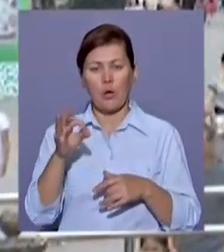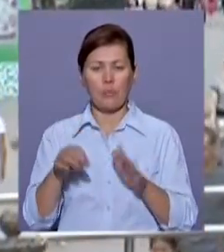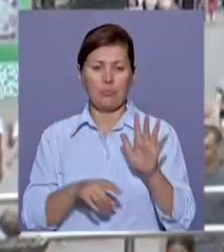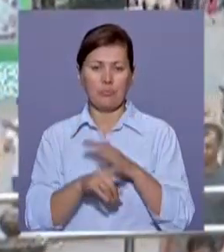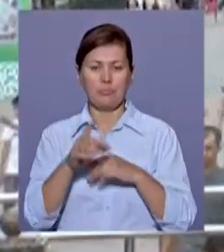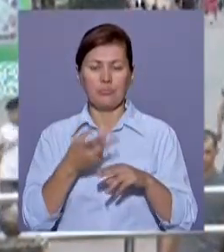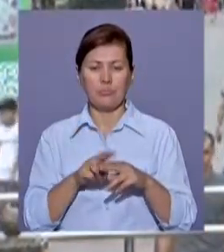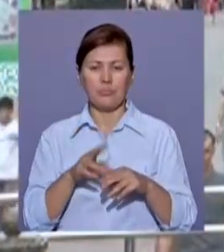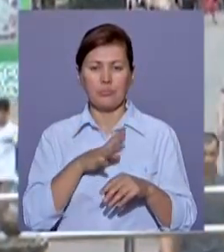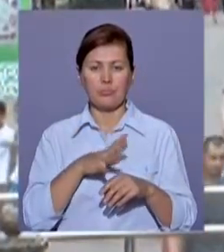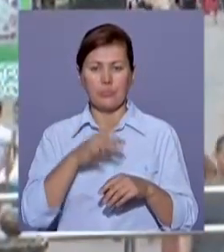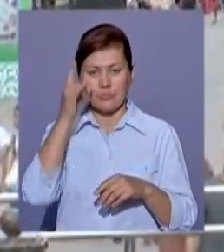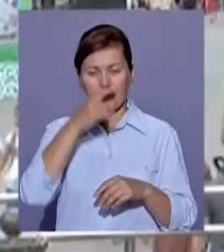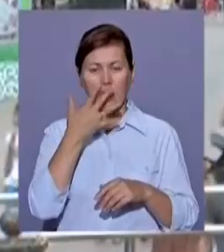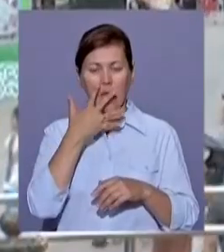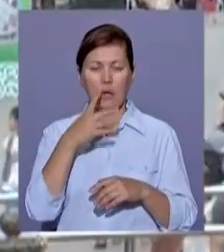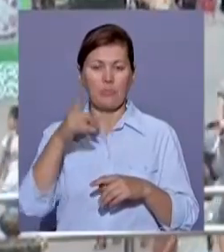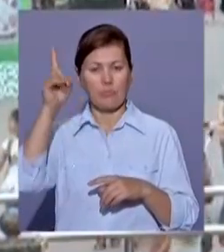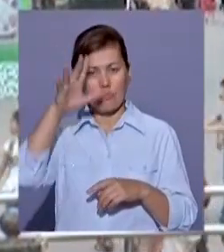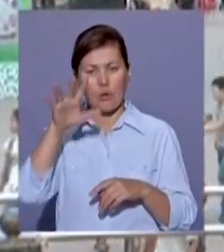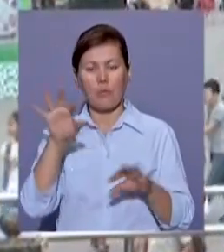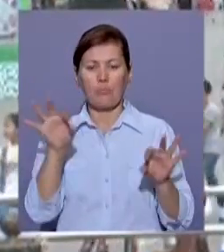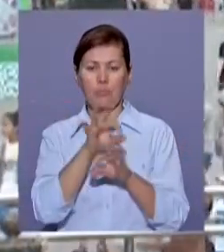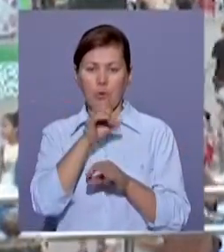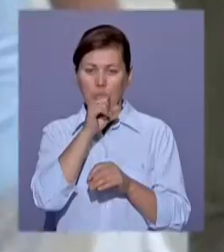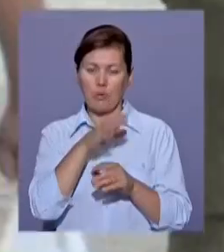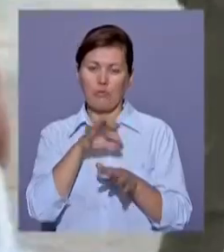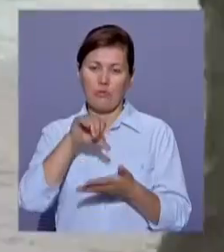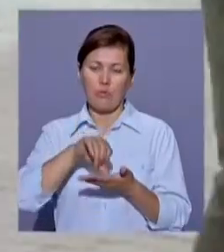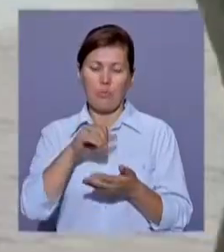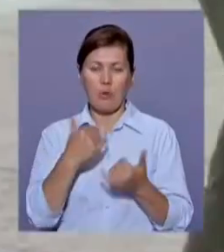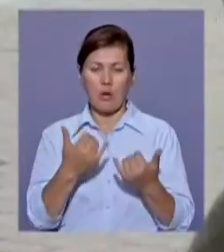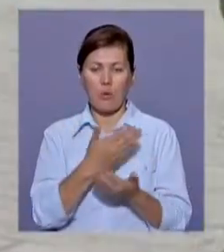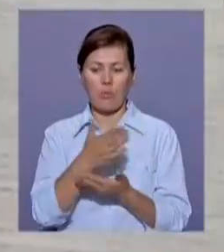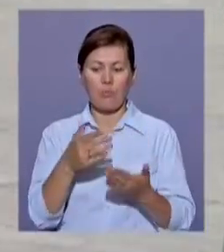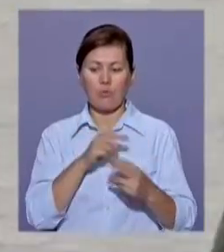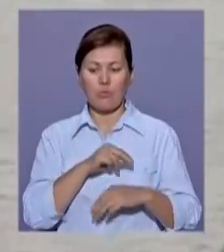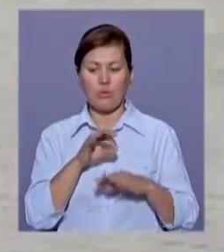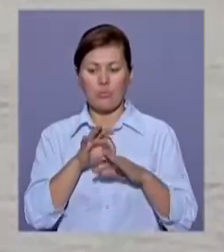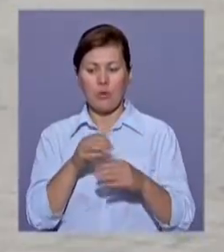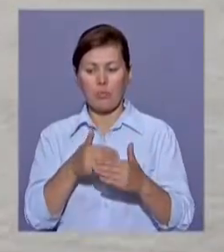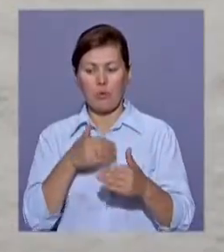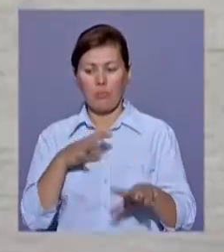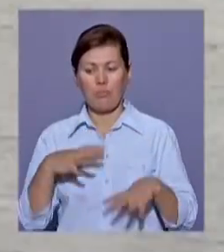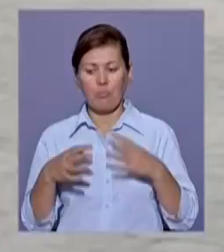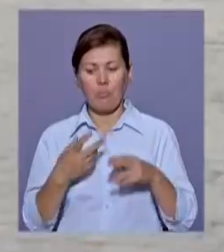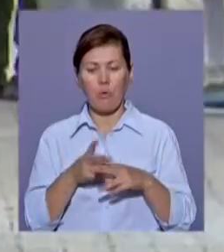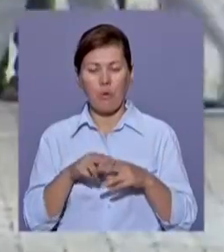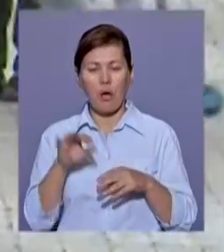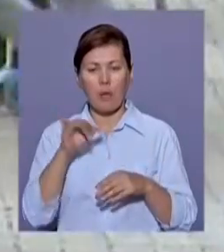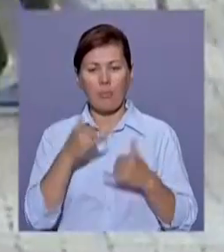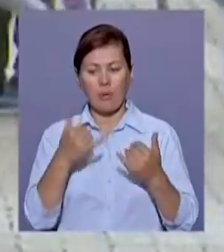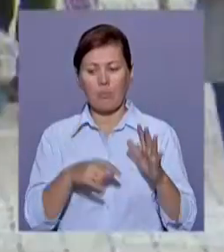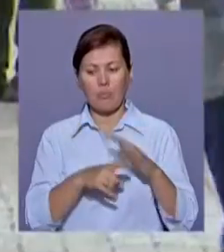басталады. Онда отандық және шетелдік жұлдыздар ән шырқайды. Қазір ол жерде дайындық жұмыстары жүргізілуде. Дегенмен